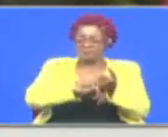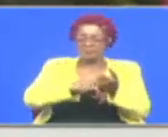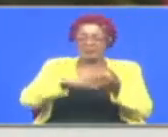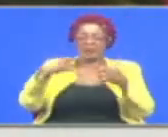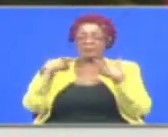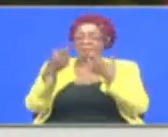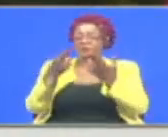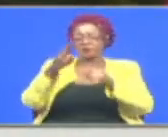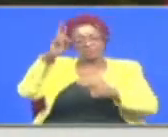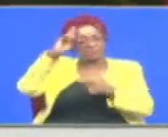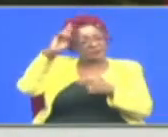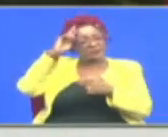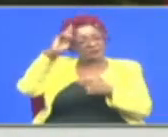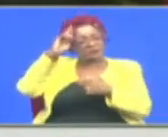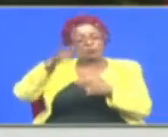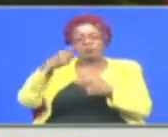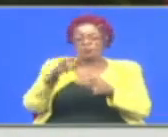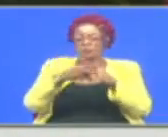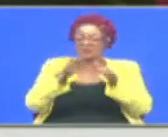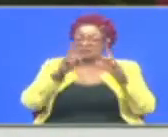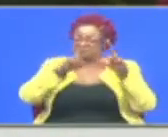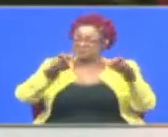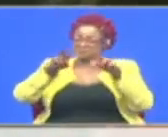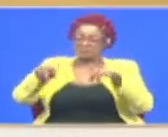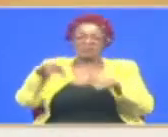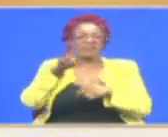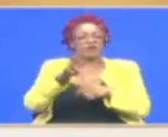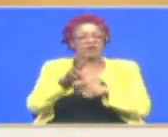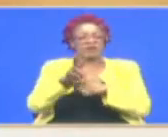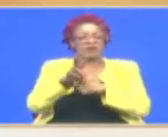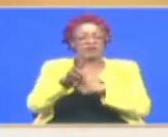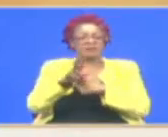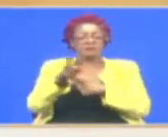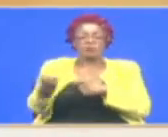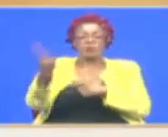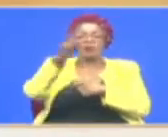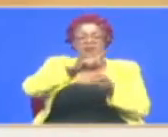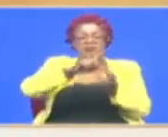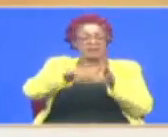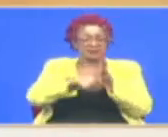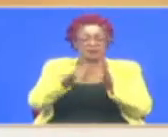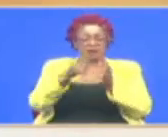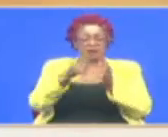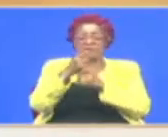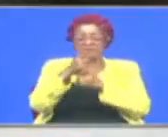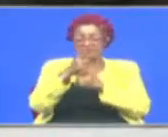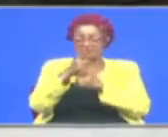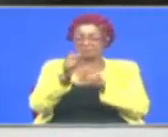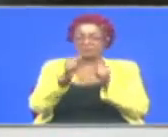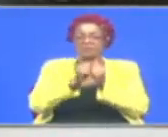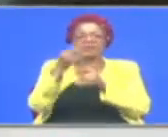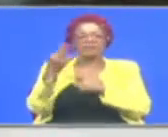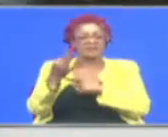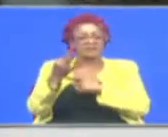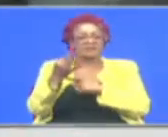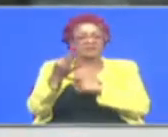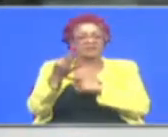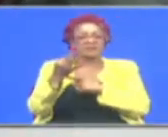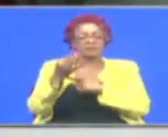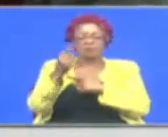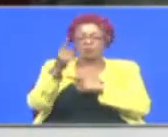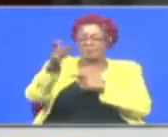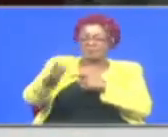kwa polisi walioanza kumtafuta Veronica. Siku moja baadaye, Novemba tarehe 13, mshukiwa